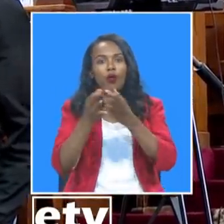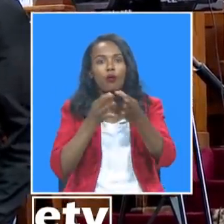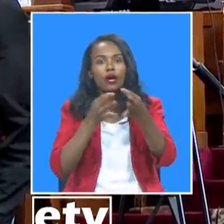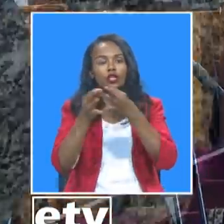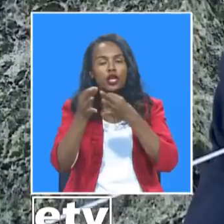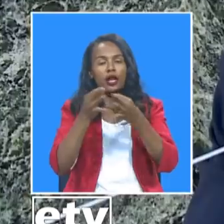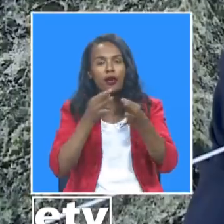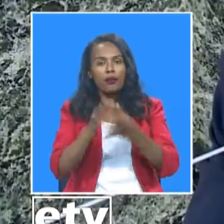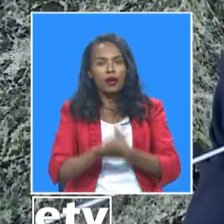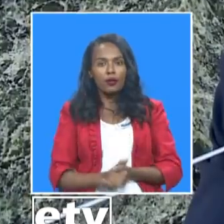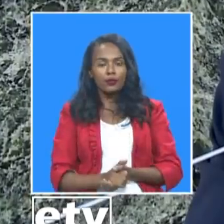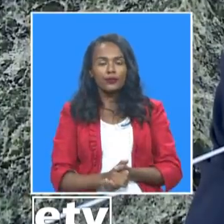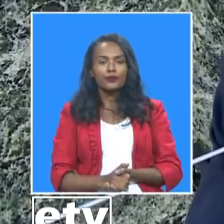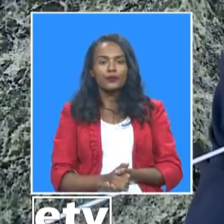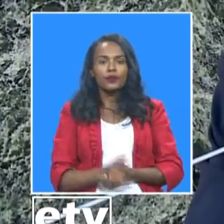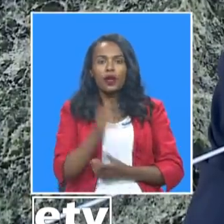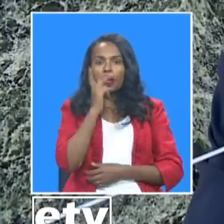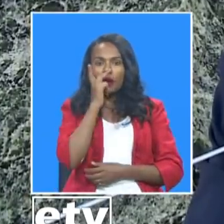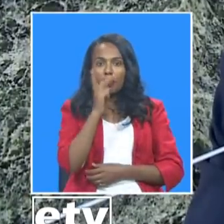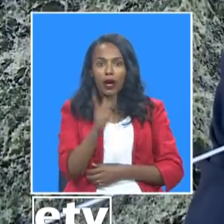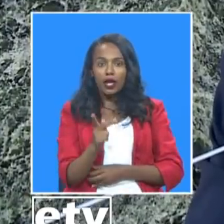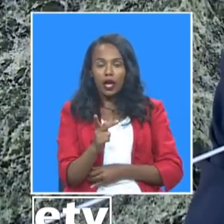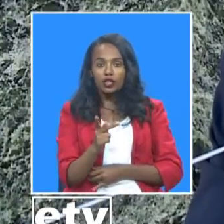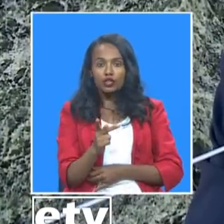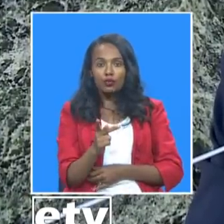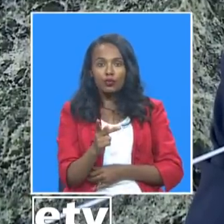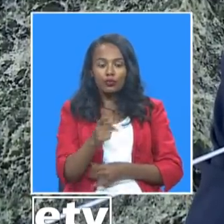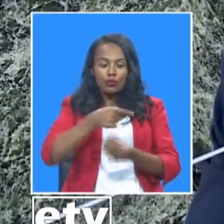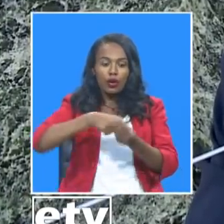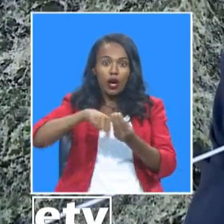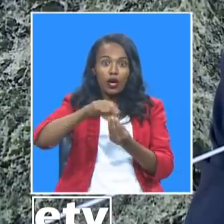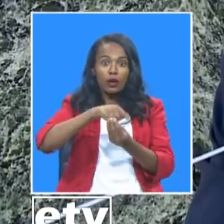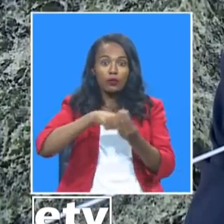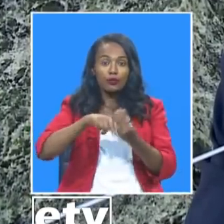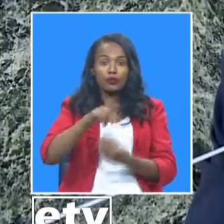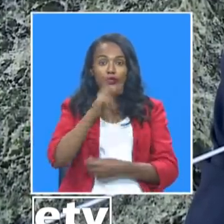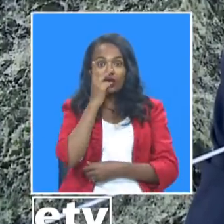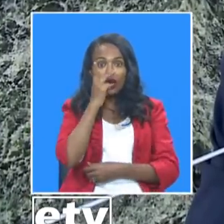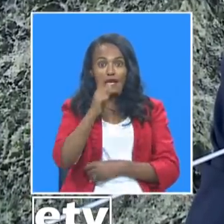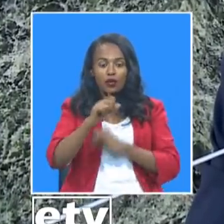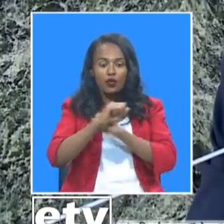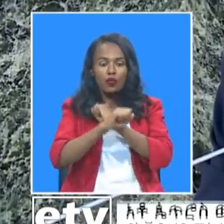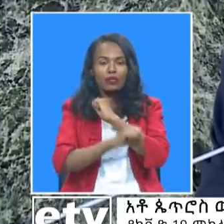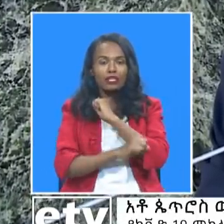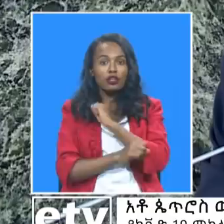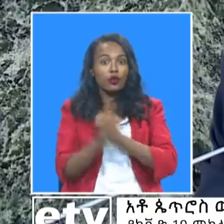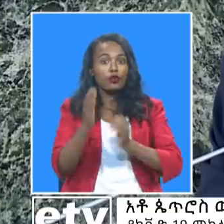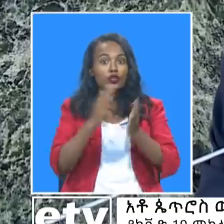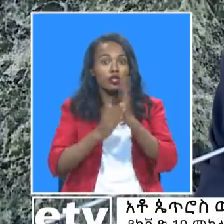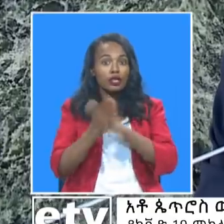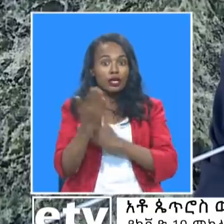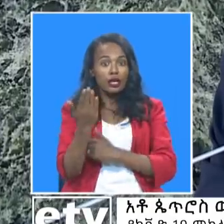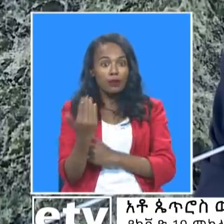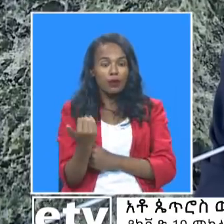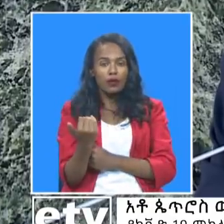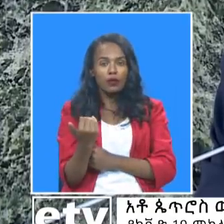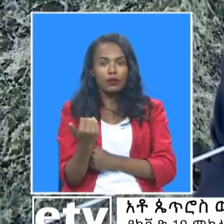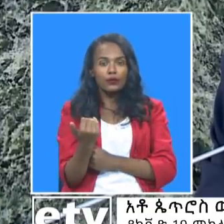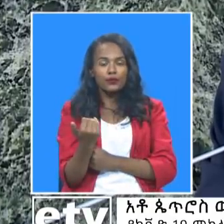ያብራራው። ባየናቸው አካባቢዎች ያየነው መሰረታዊ ችግር የነበረው